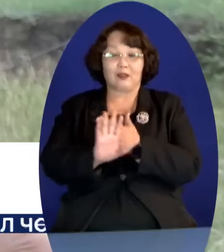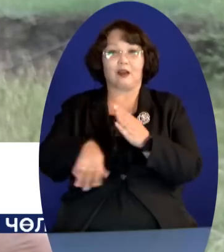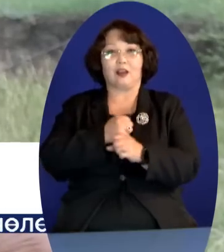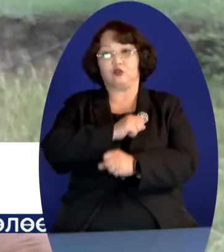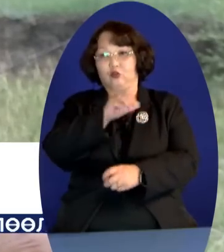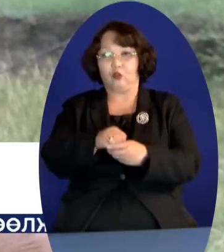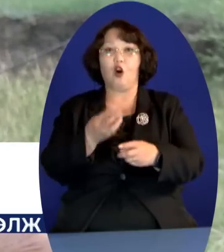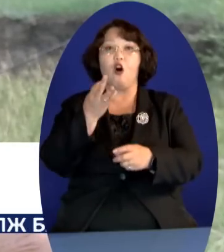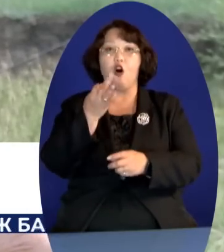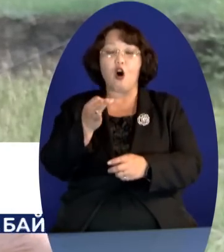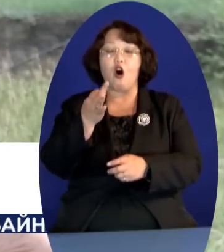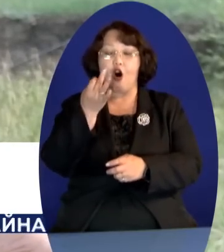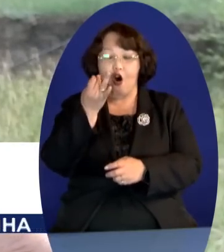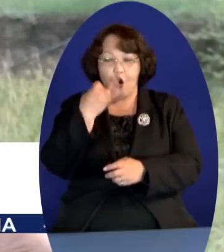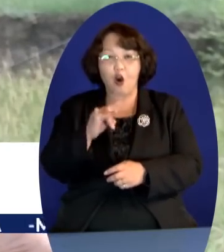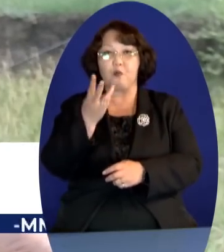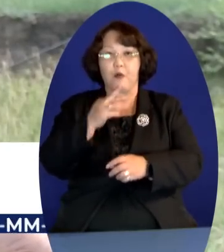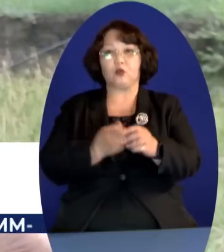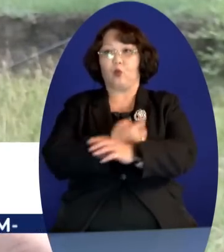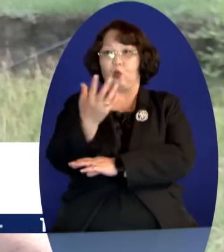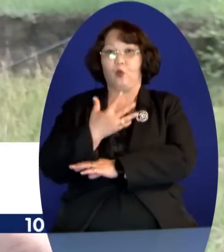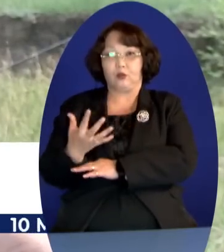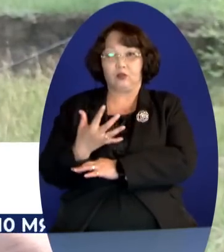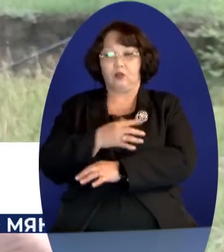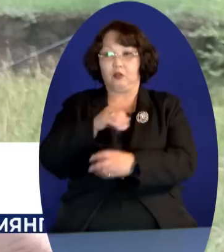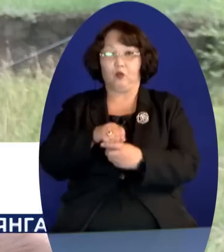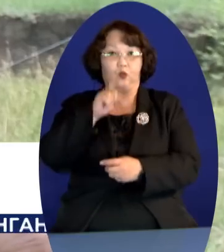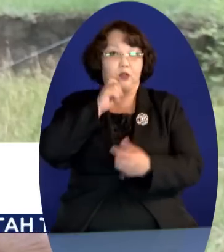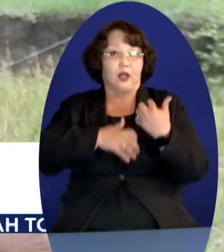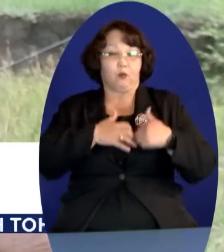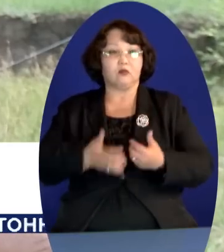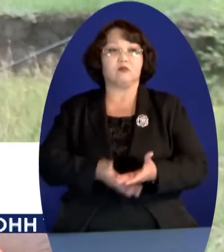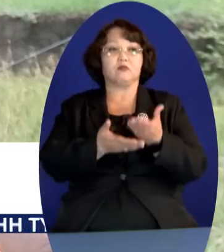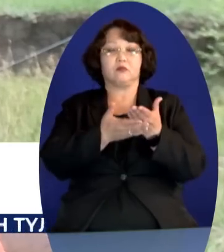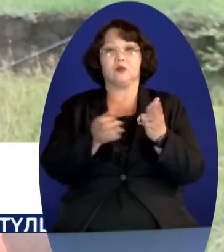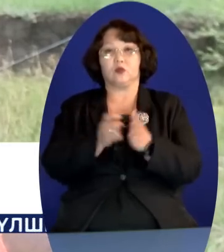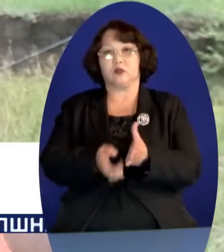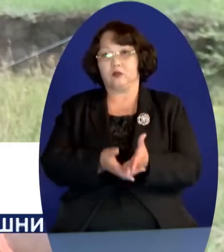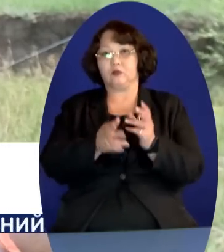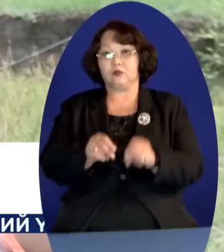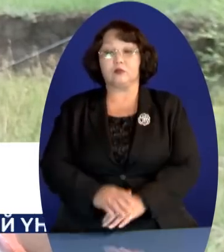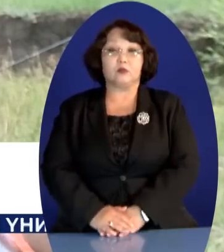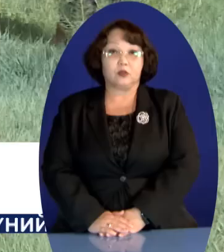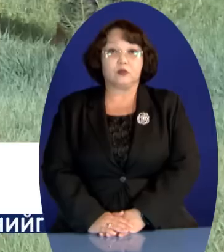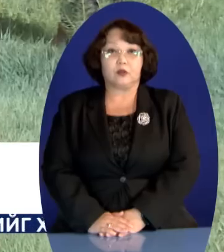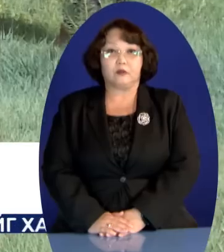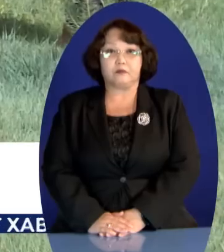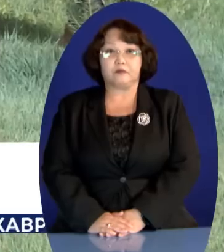боломж бүрдүүлэх ажлын байранд одоо очих тэр хүсэл тэмүүлэлтэй болоход нь бас их тусдын болж байна гэж ойлгож